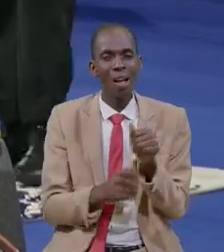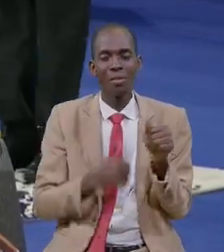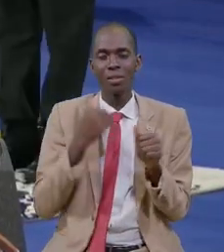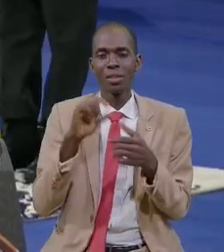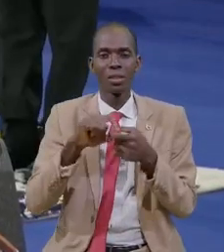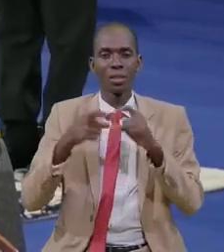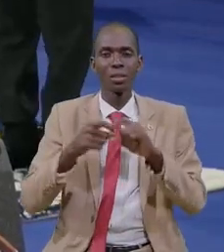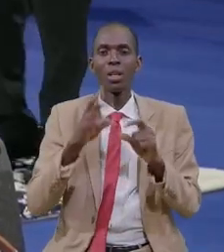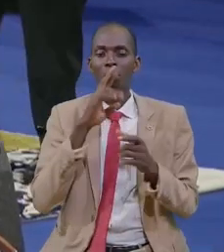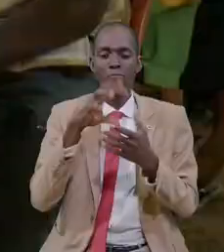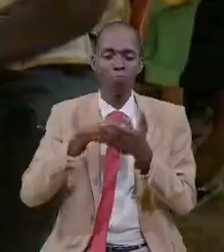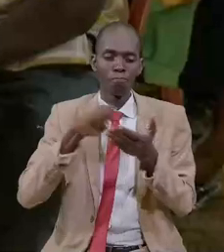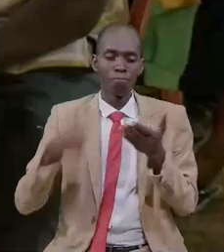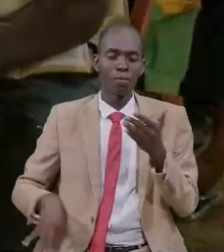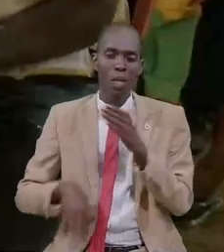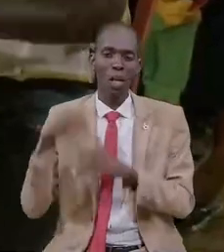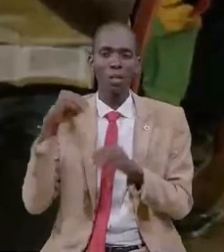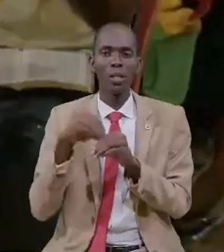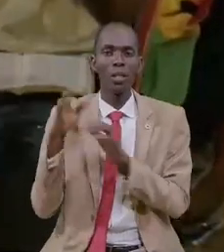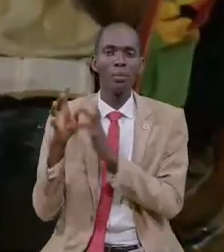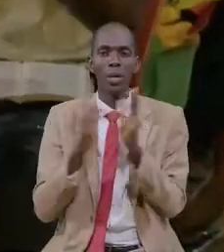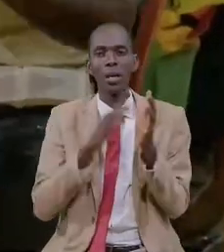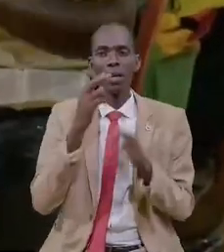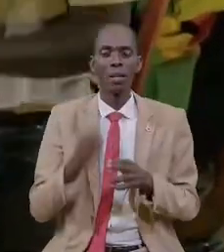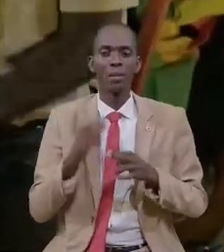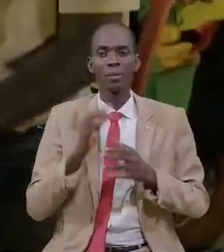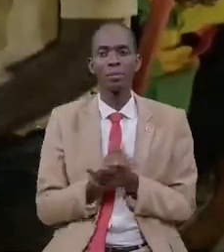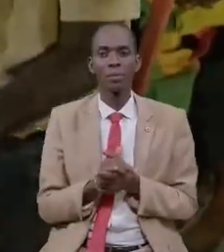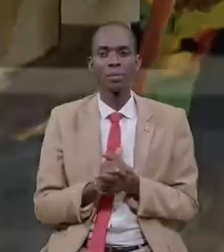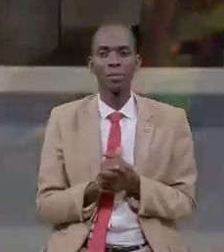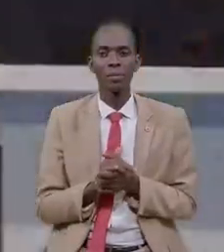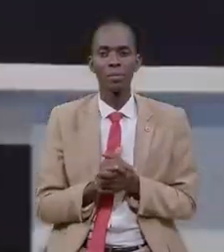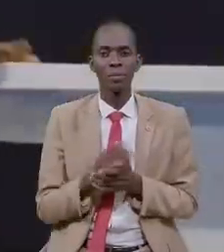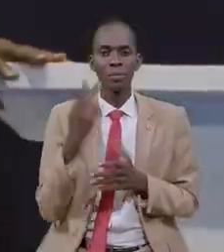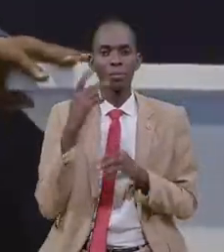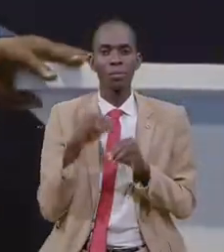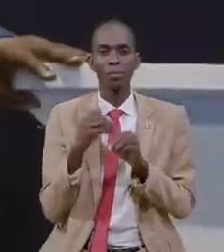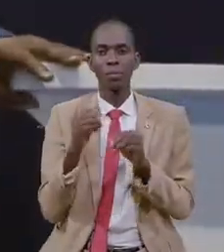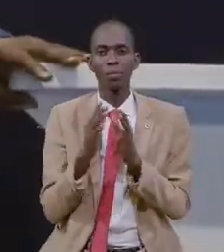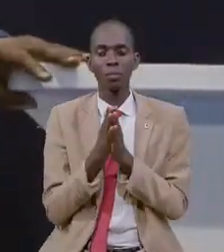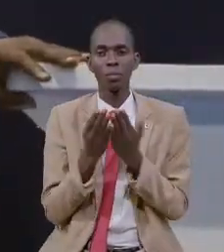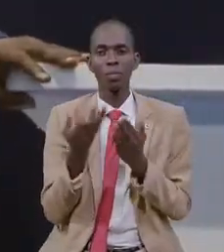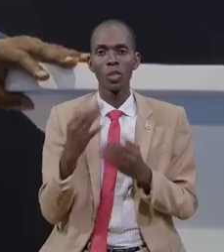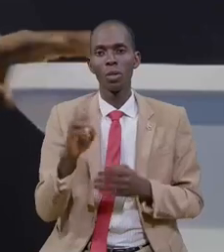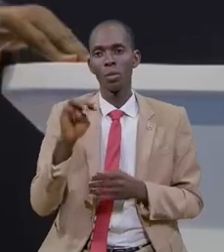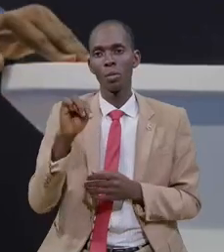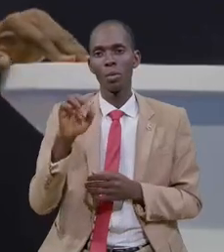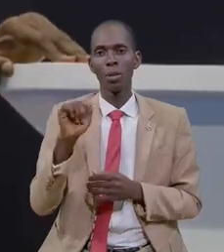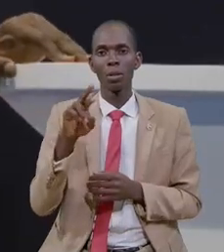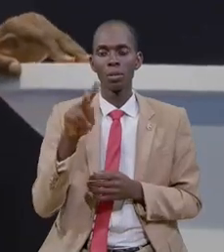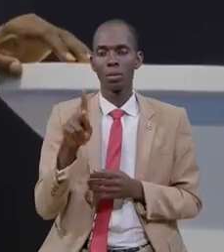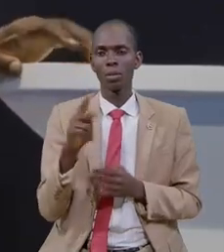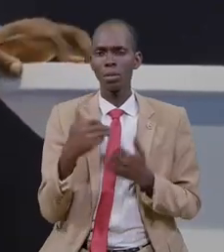brisées ce soir au nom de Jésus. Voyons Marc au chapitre